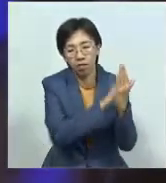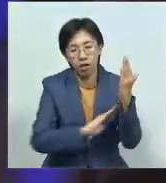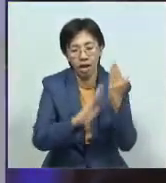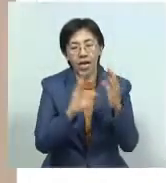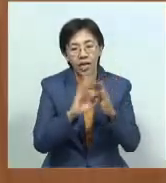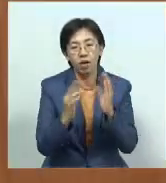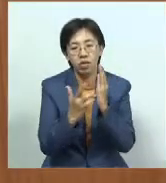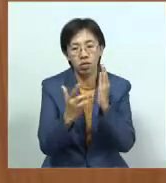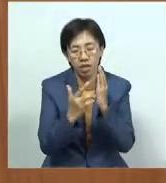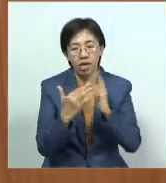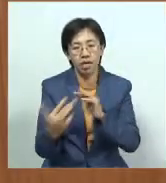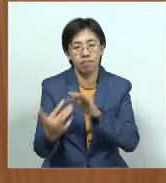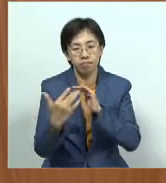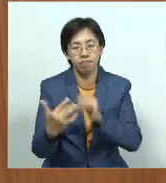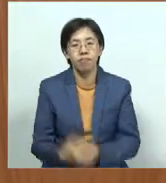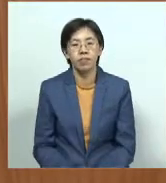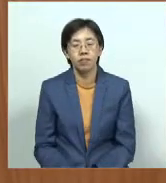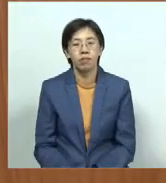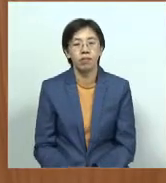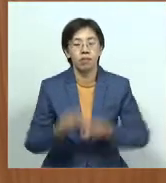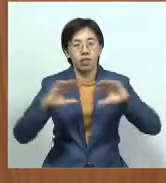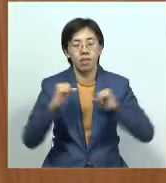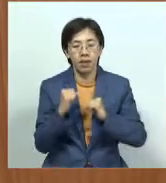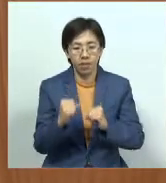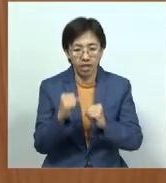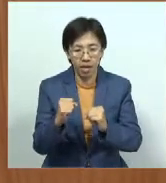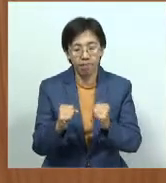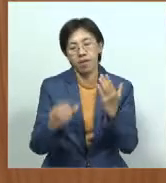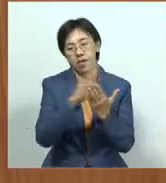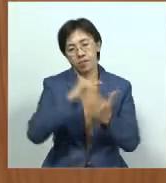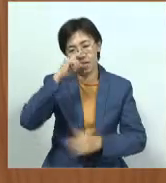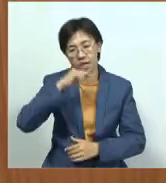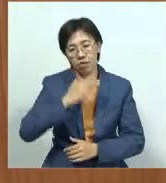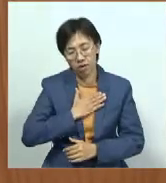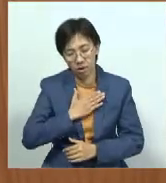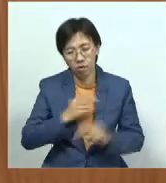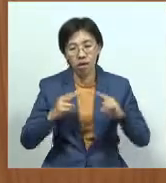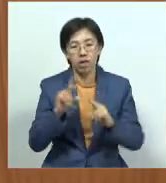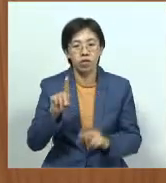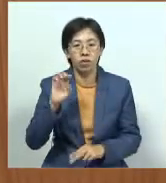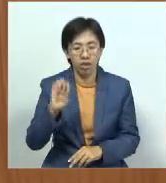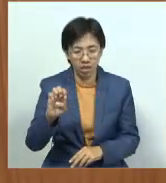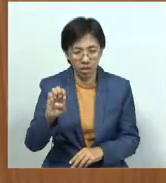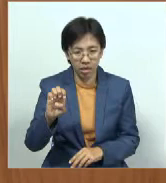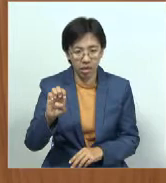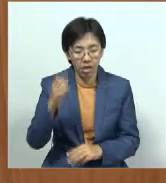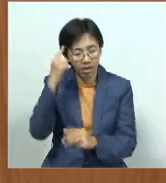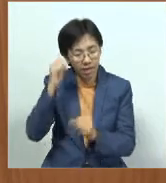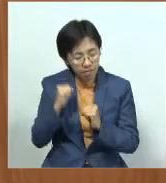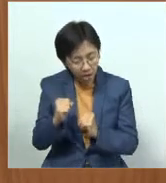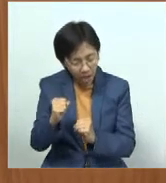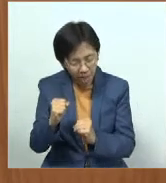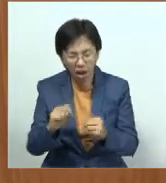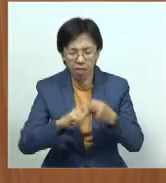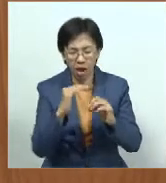าร ความมุ่งมั่นของรัฐบาลและก็ของประเทศไทยและก็ของกระทรวงดิจิทัลเพื่อเศรษฐกิจและสังคมในการลด